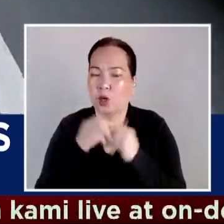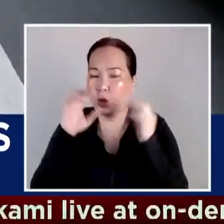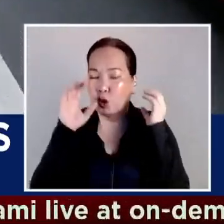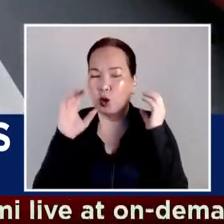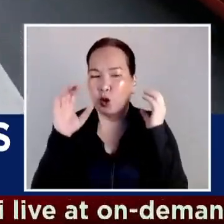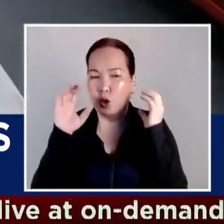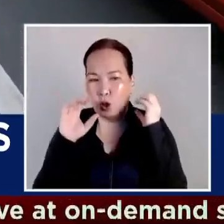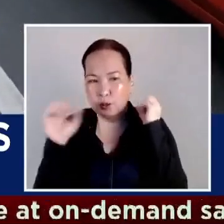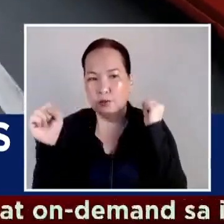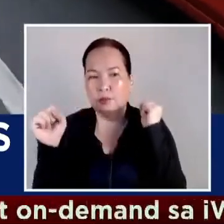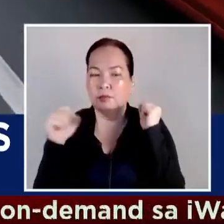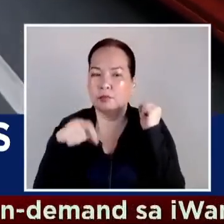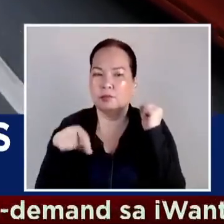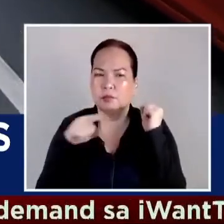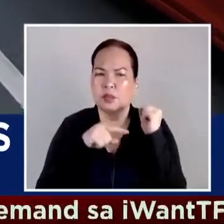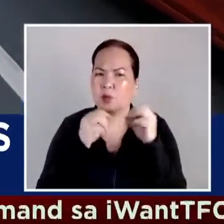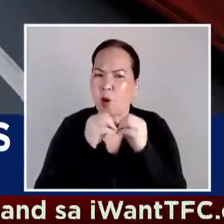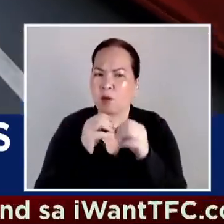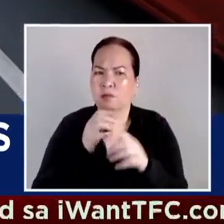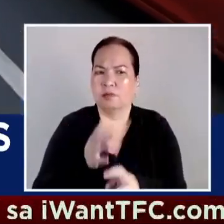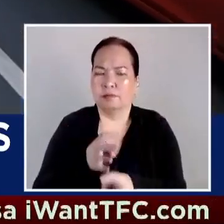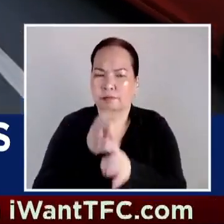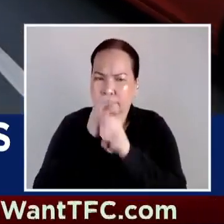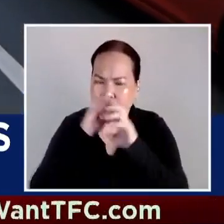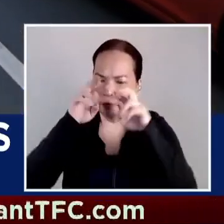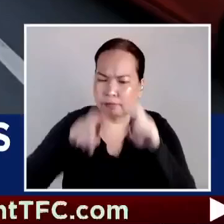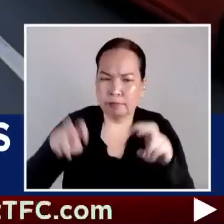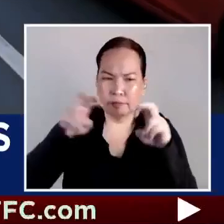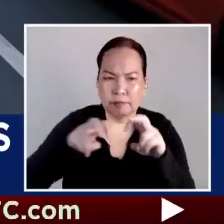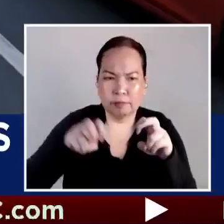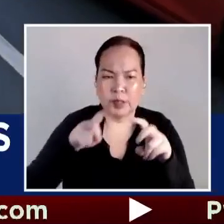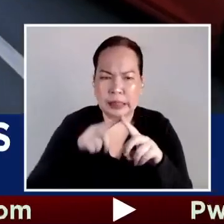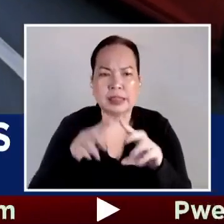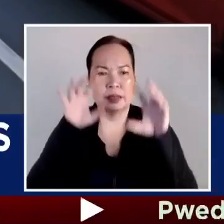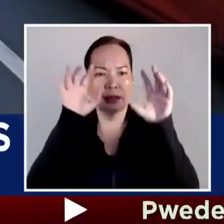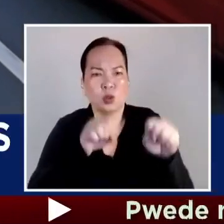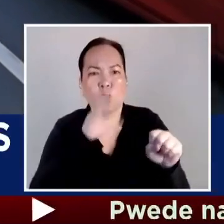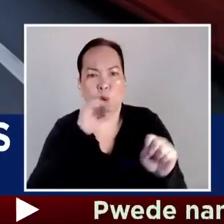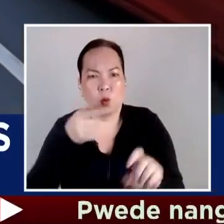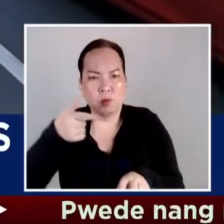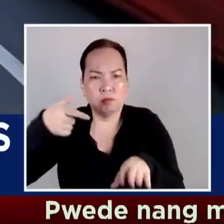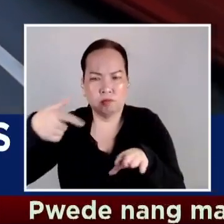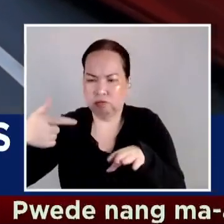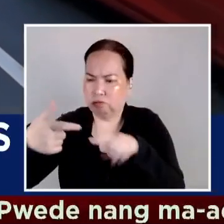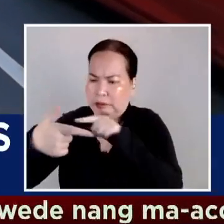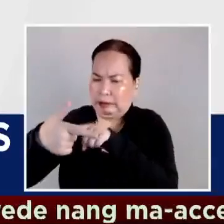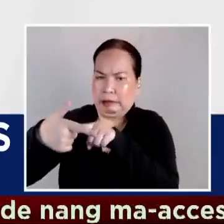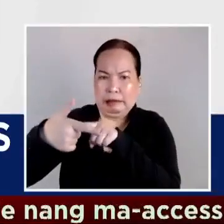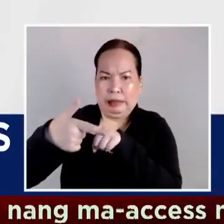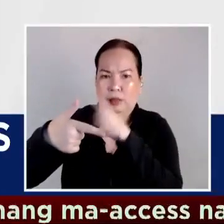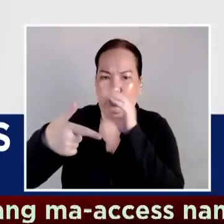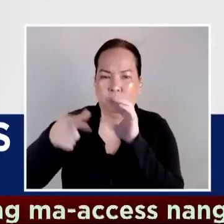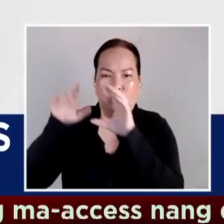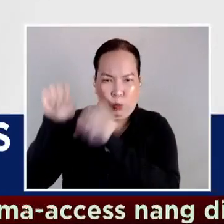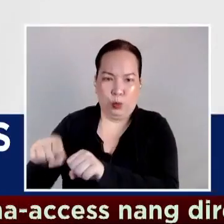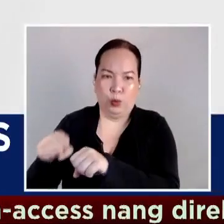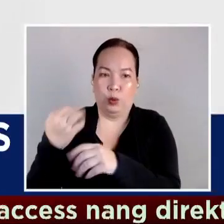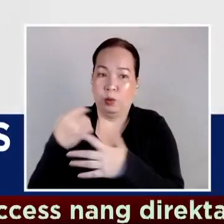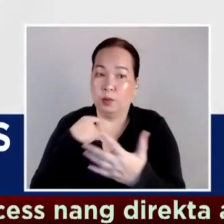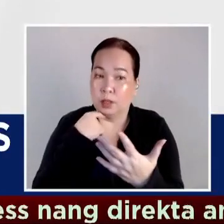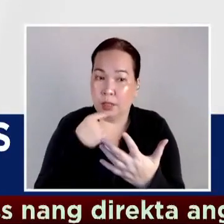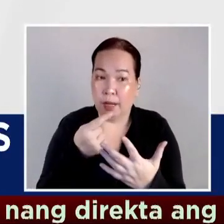ng otoridad ang investigasyon para mahuli na ang shooter na tumarget sa sinasakyan ng mag-ina. Ayon kay